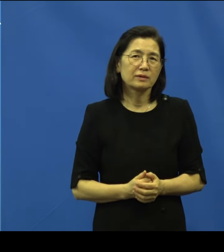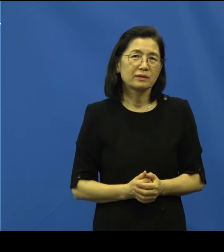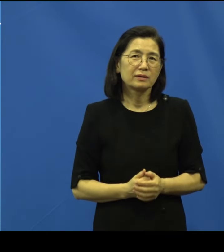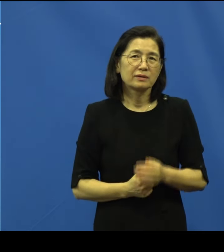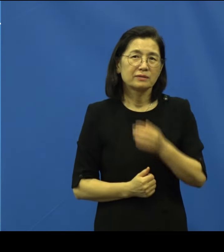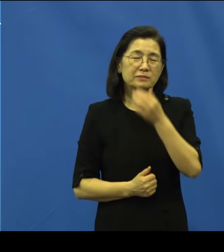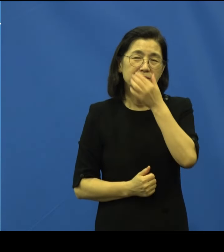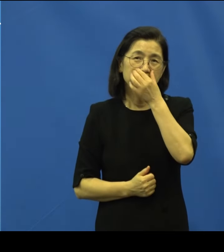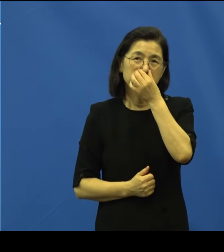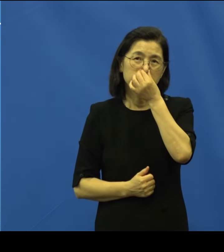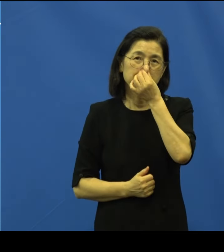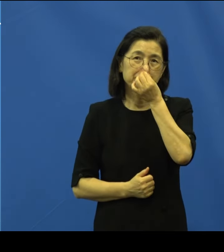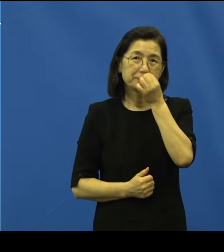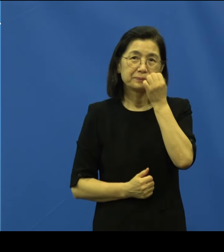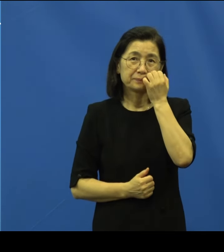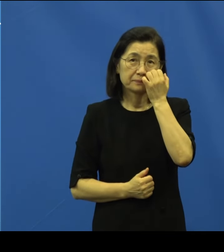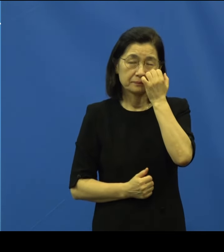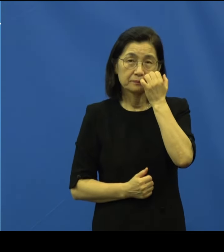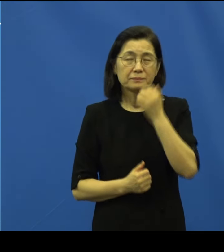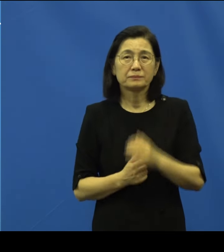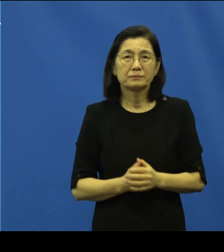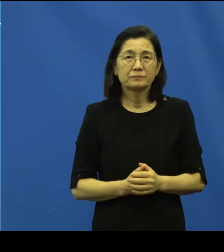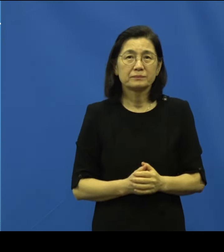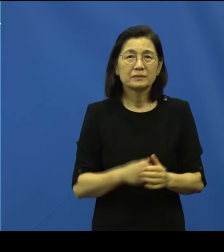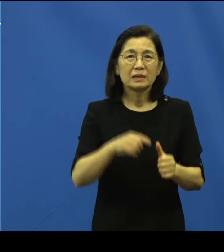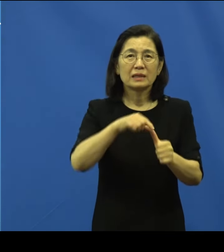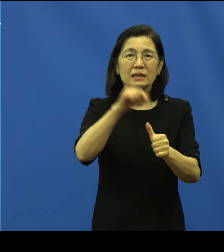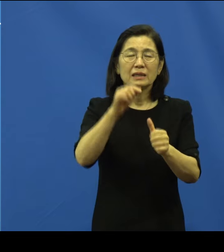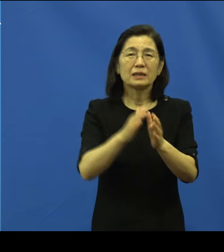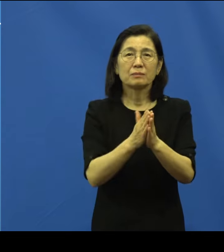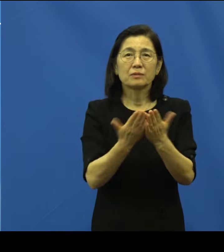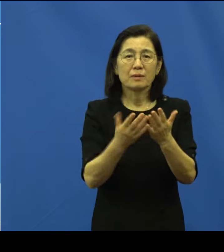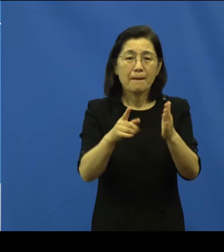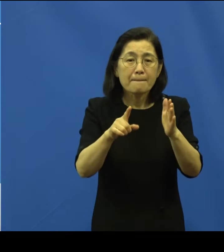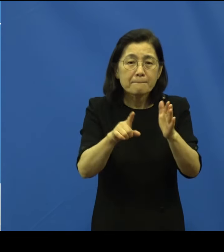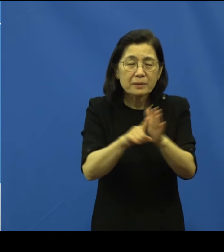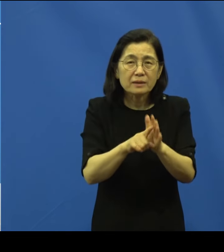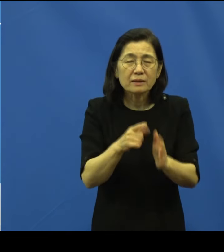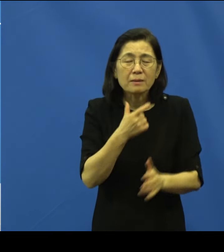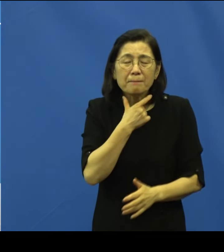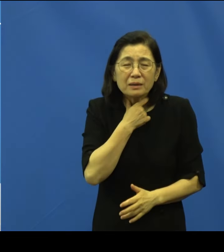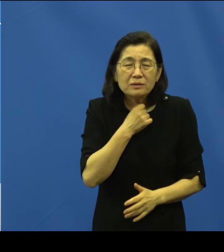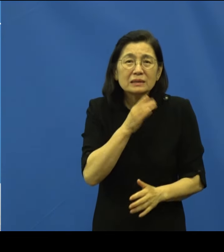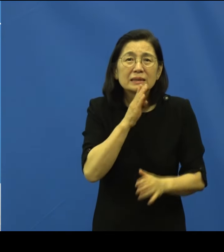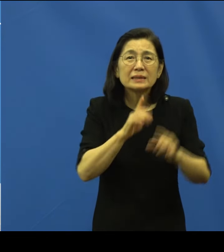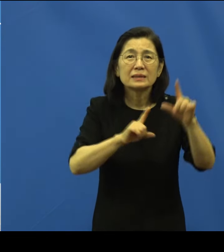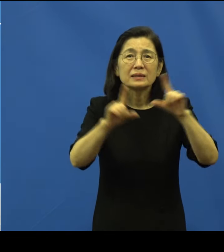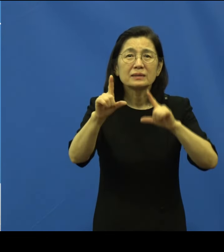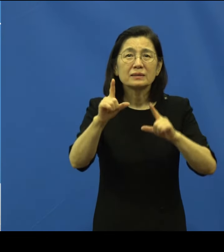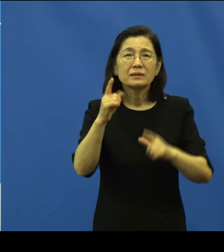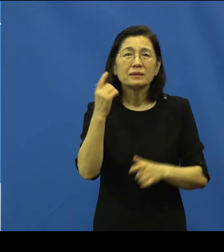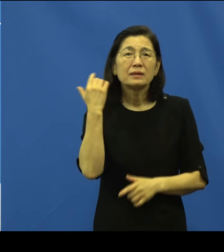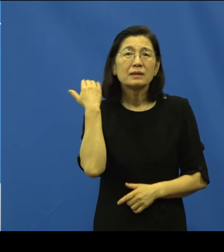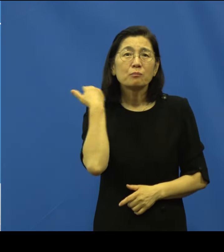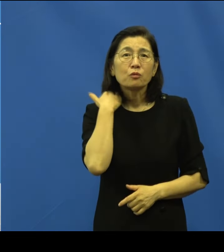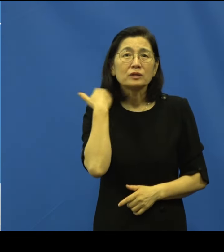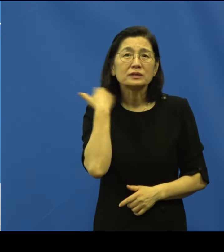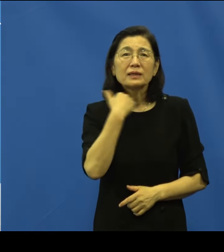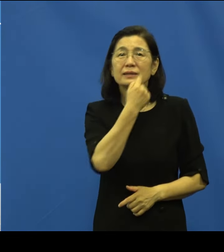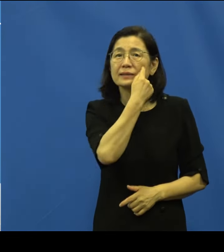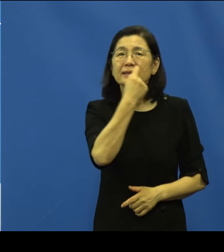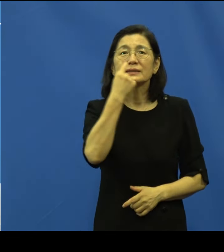인간이 이상해지는 거예요. 여러분, 히브리서 11장 1절, 믿음은 바라는 것들의 실상이요 보이지 않는 것들의 증거니. 이 말은 뭐냐면,